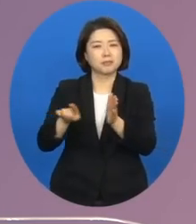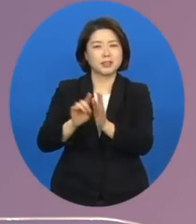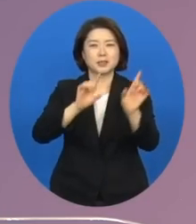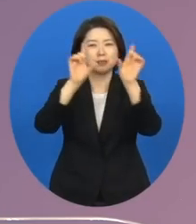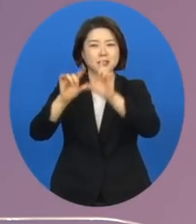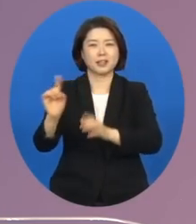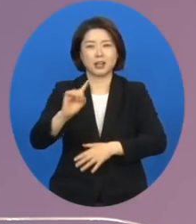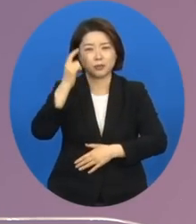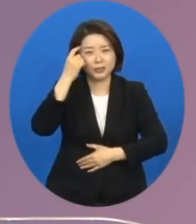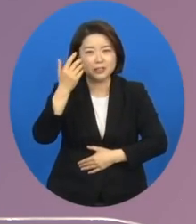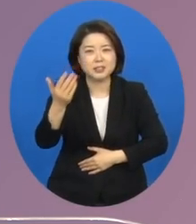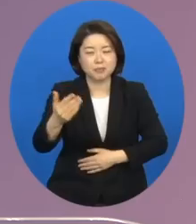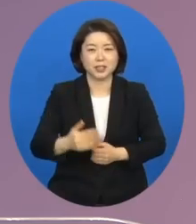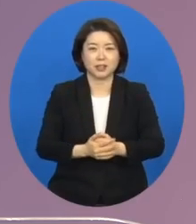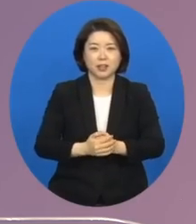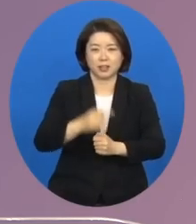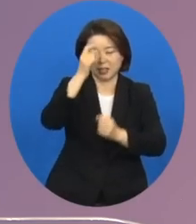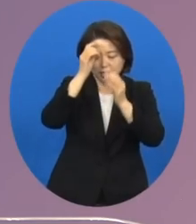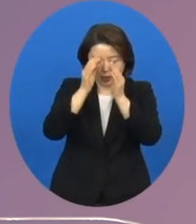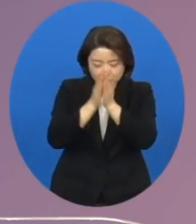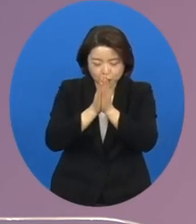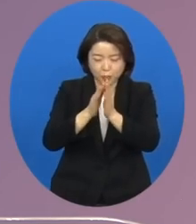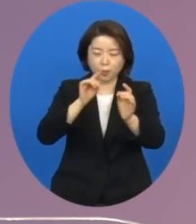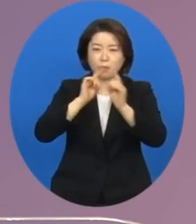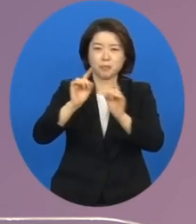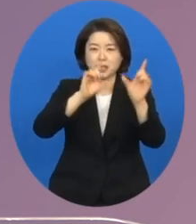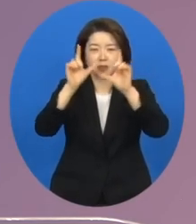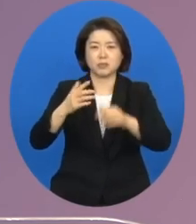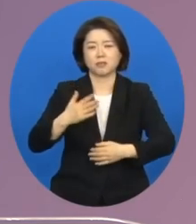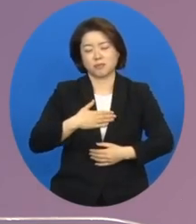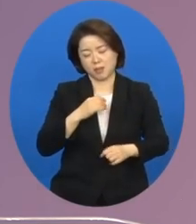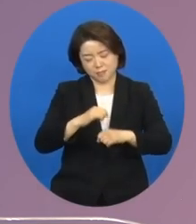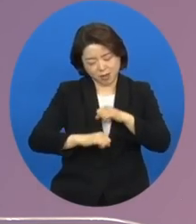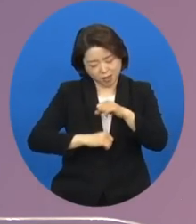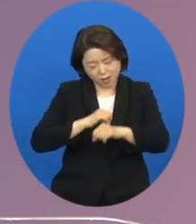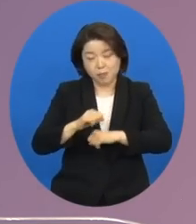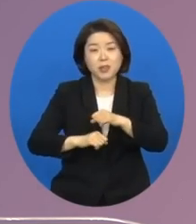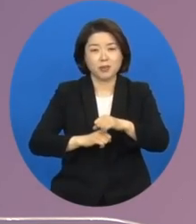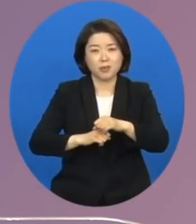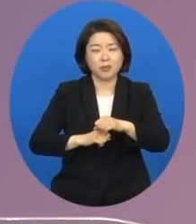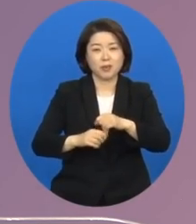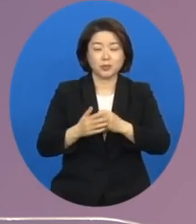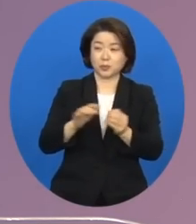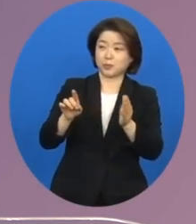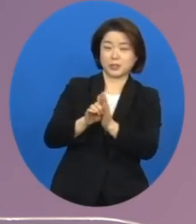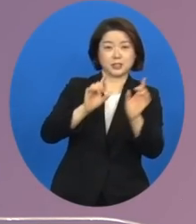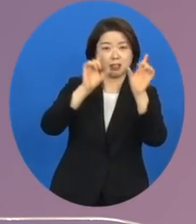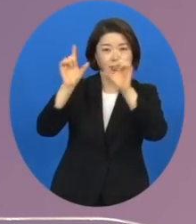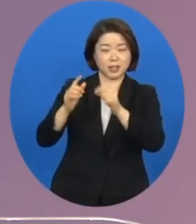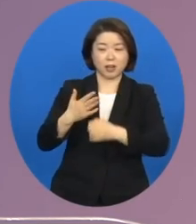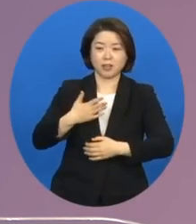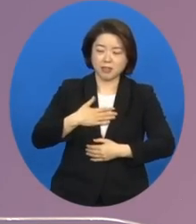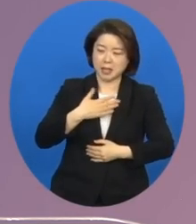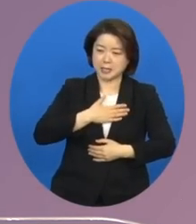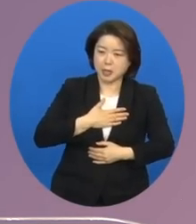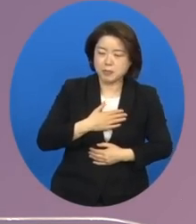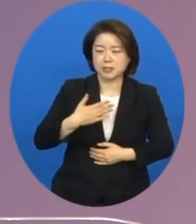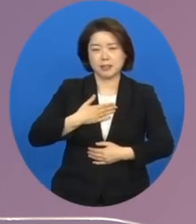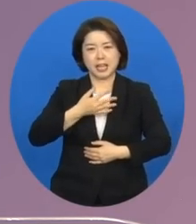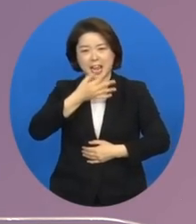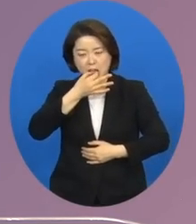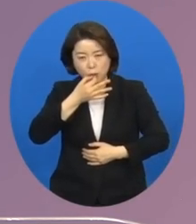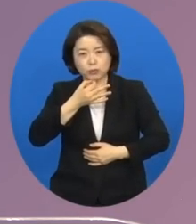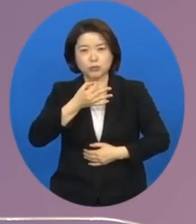어떻습니까 기도와 말씀 생활 내 맘대로 하고 그리고 신앙생활 내 감정 내 욕구